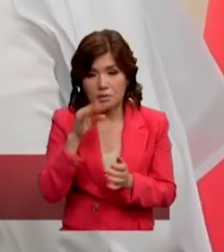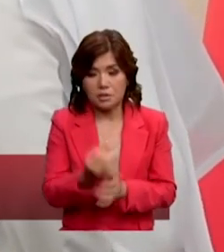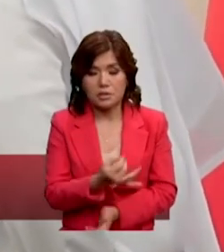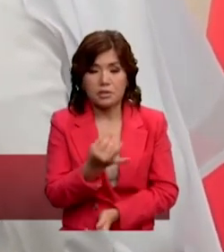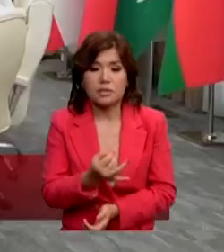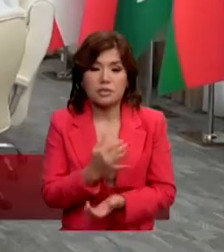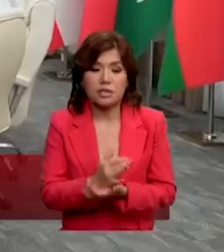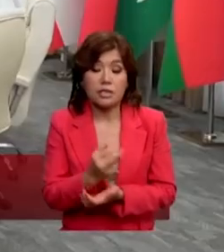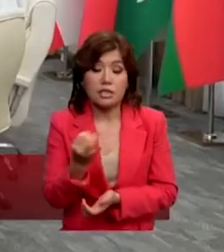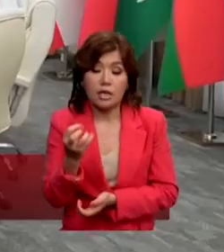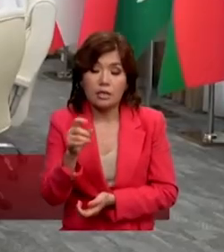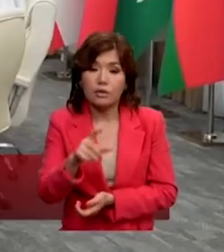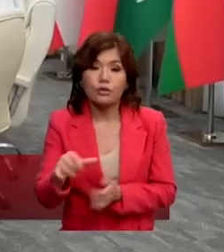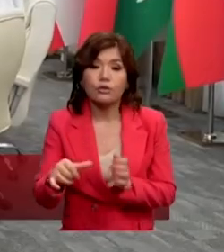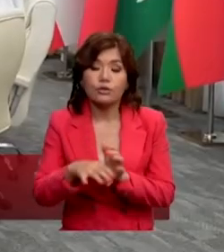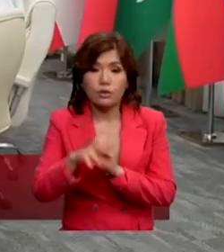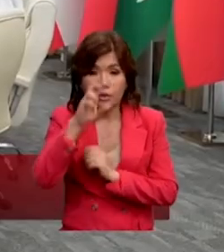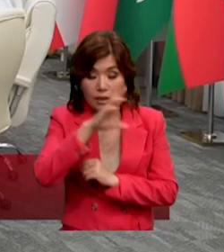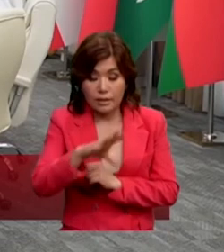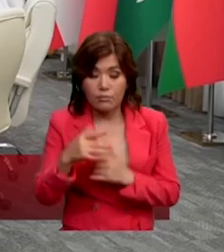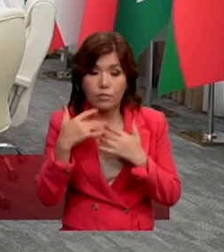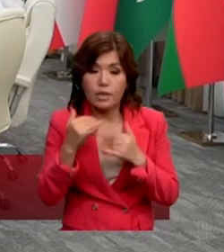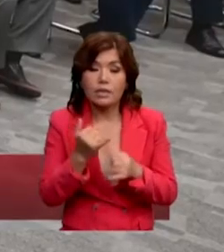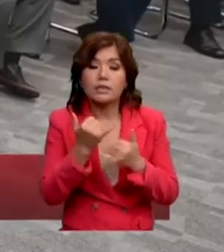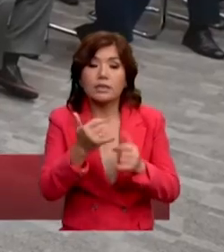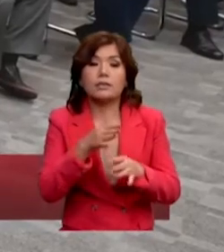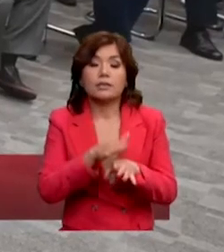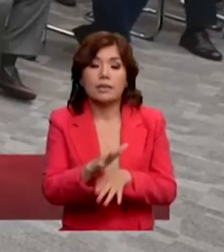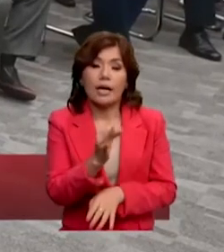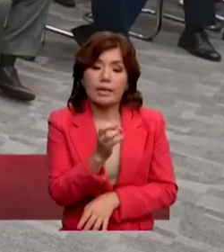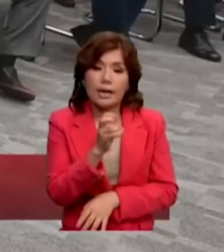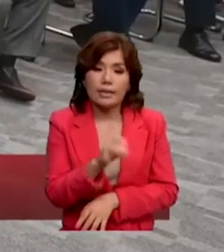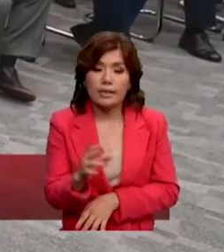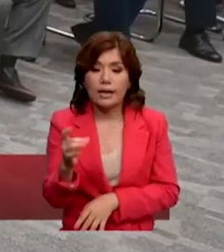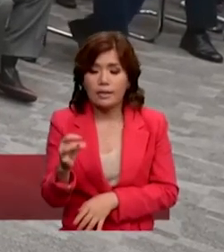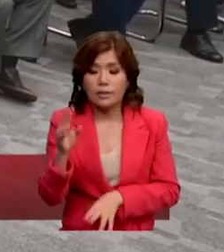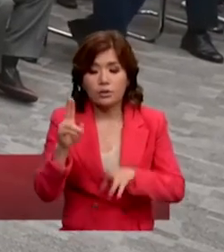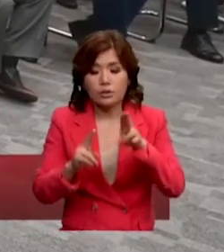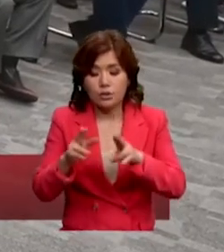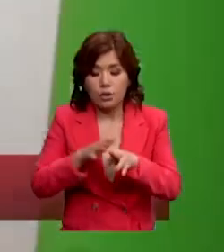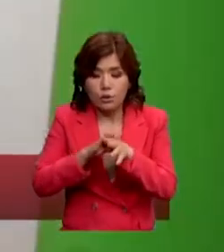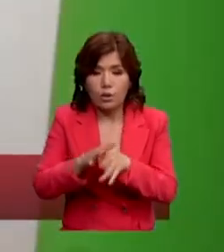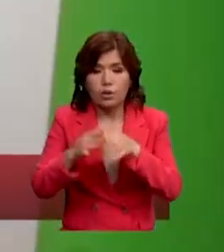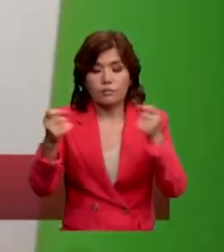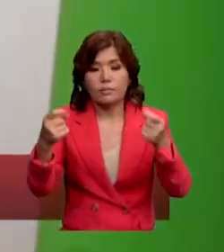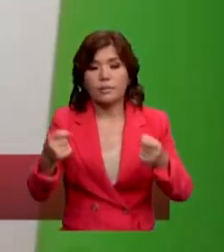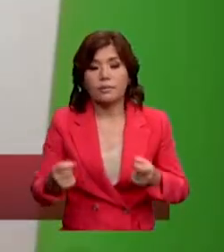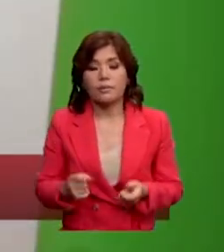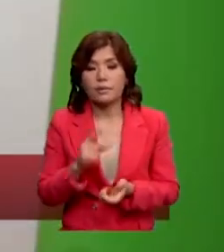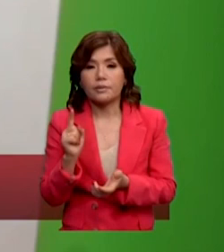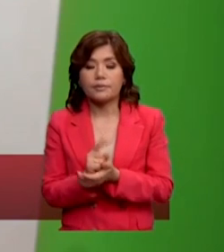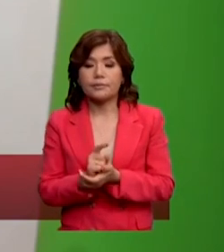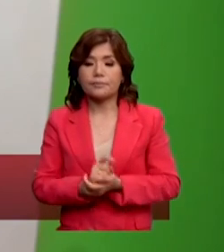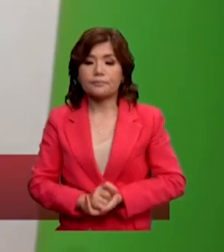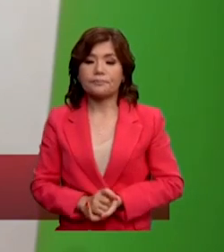қызықтырып отыр. Шығанақтағы алтылықтың сұранысын өтеу үшін біздің өнімдер органик пен халал стандартына толық сай болу керек. Обеспечение